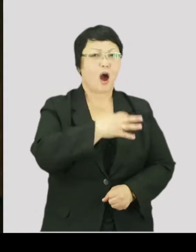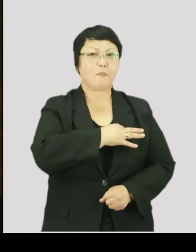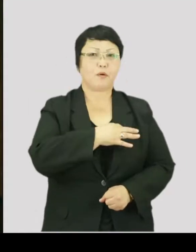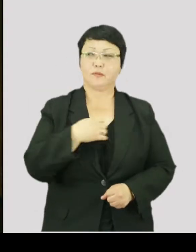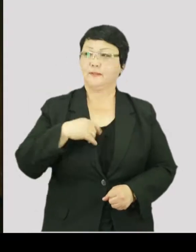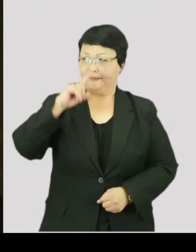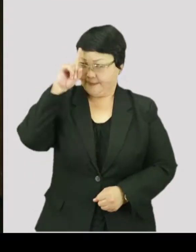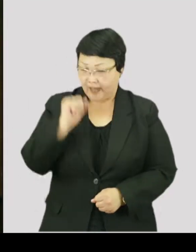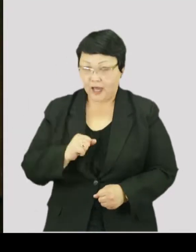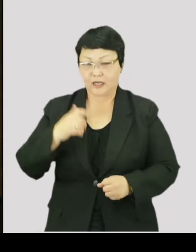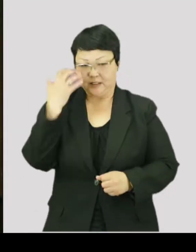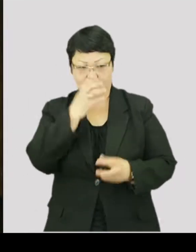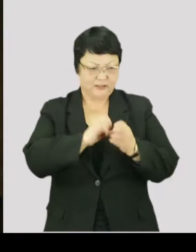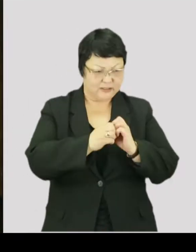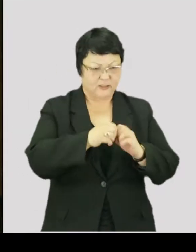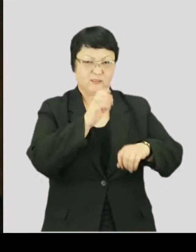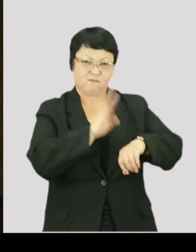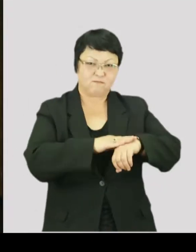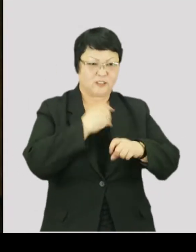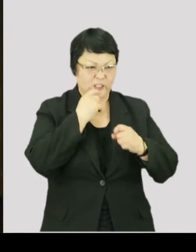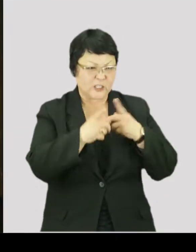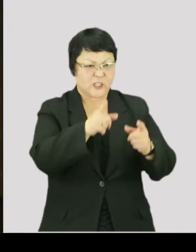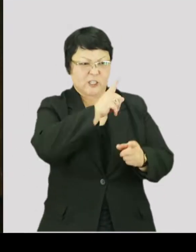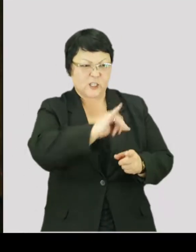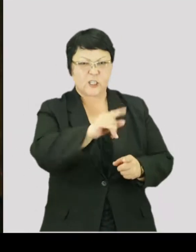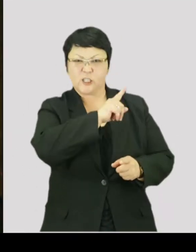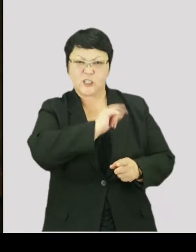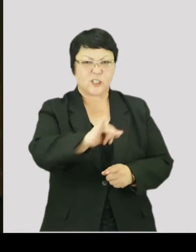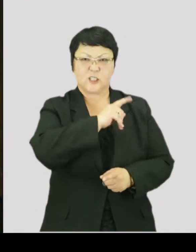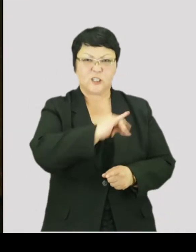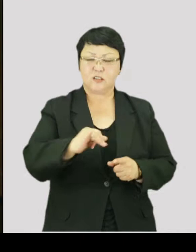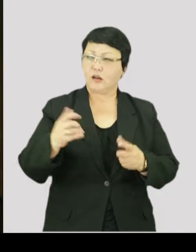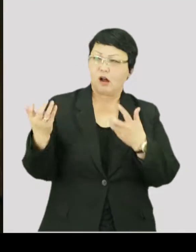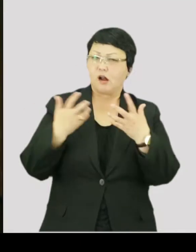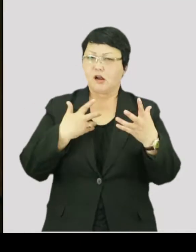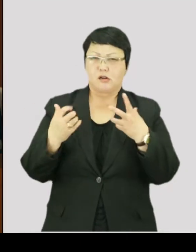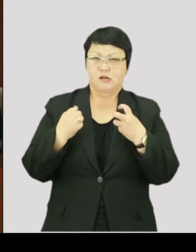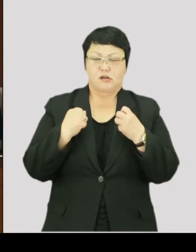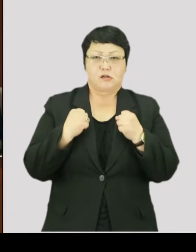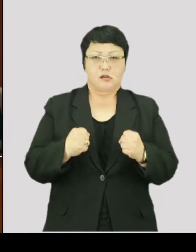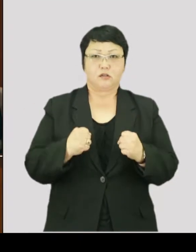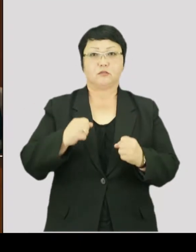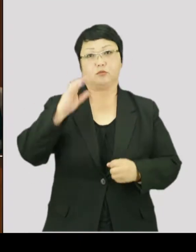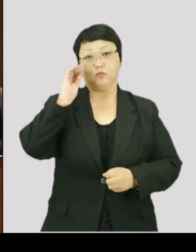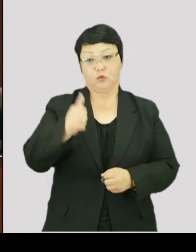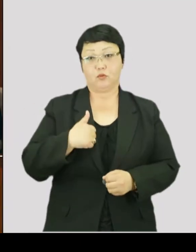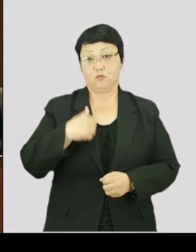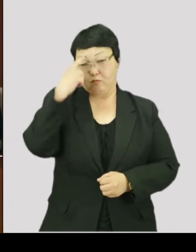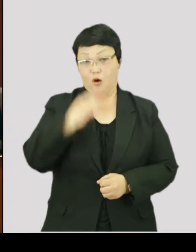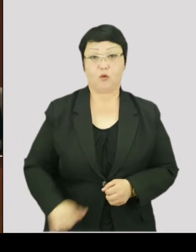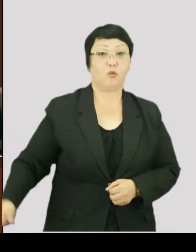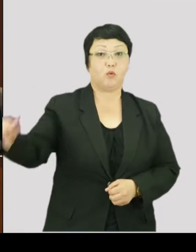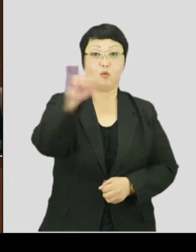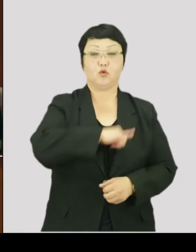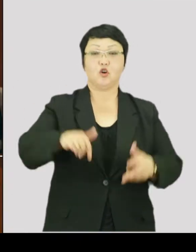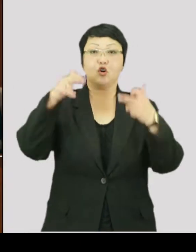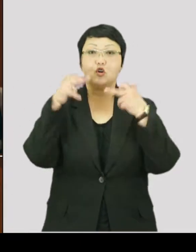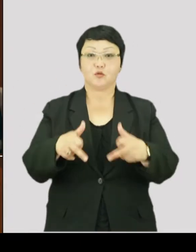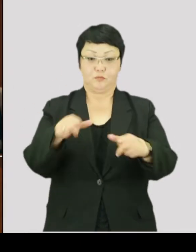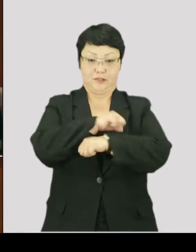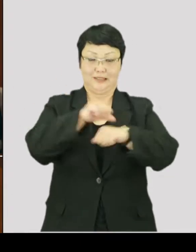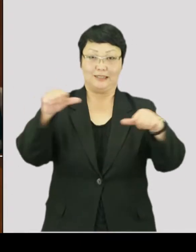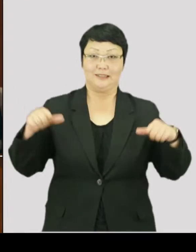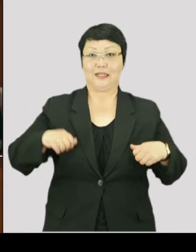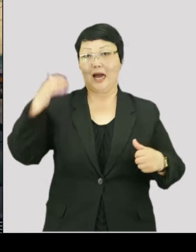одоо хараагүй гэж манай ээж намайг бодлогоогоор одоо бүх юм хийлэгдэг байсан. За манай орны хувьд бол хөгжлийн бэрхшээлтэй